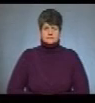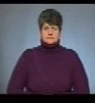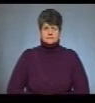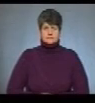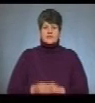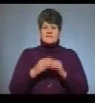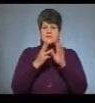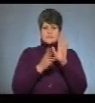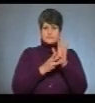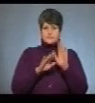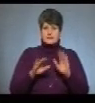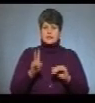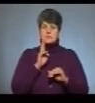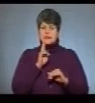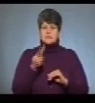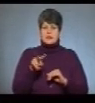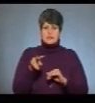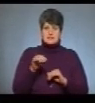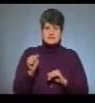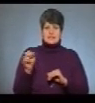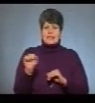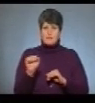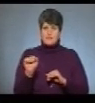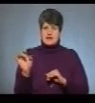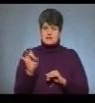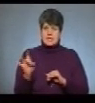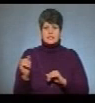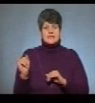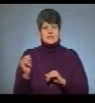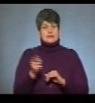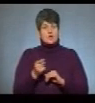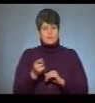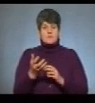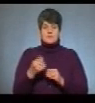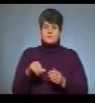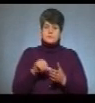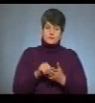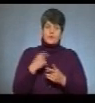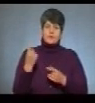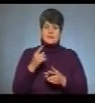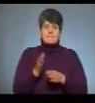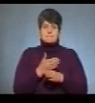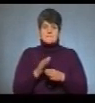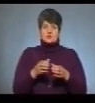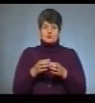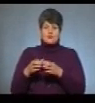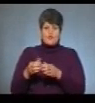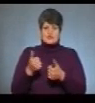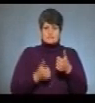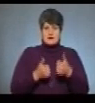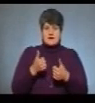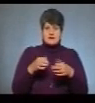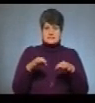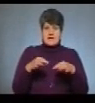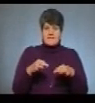Вісімнадцять школярів із Кременецького, Лановецького, Теребовлянського районів і Тернополя взяли участь в обласних міжгурткових змаганнях з автомодельного